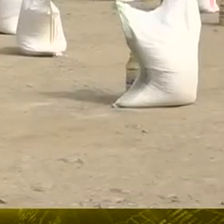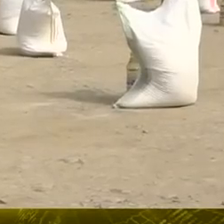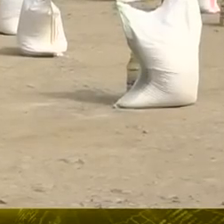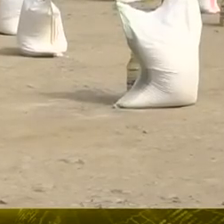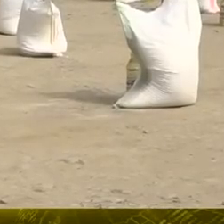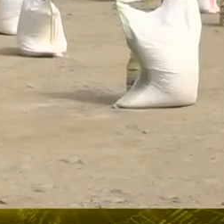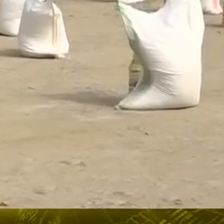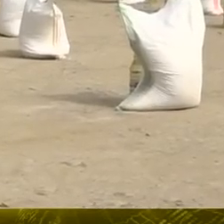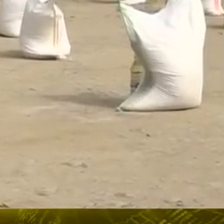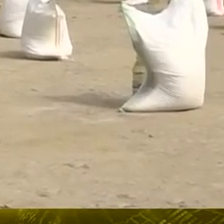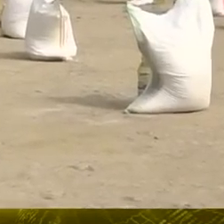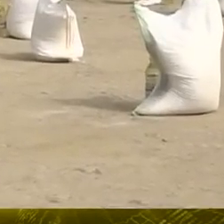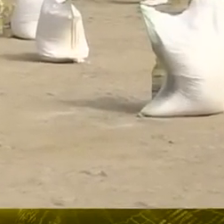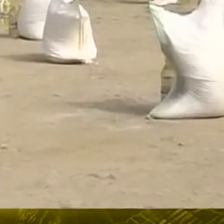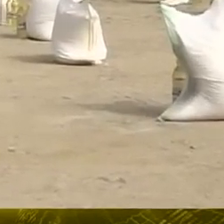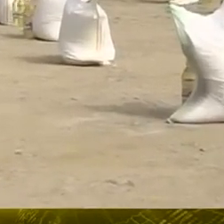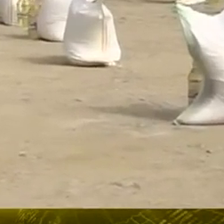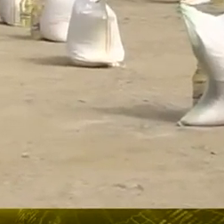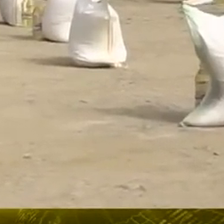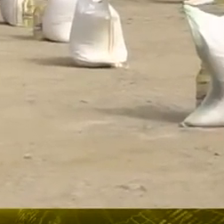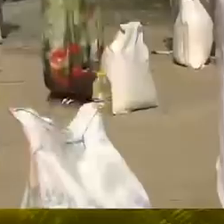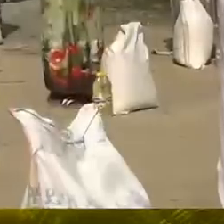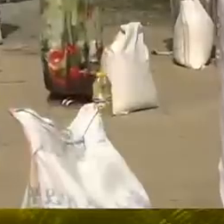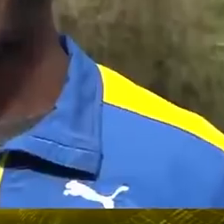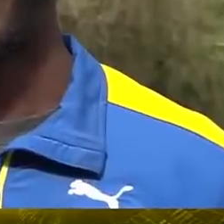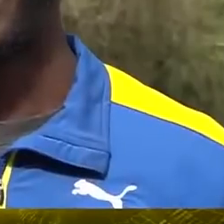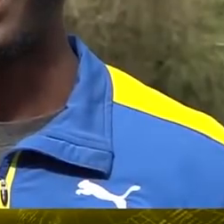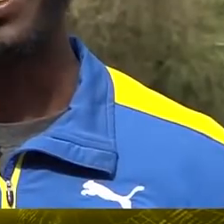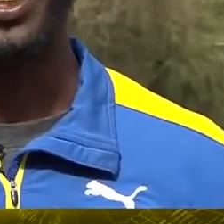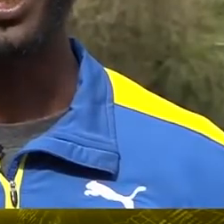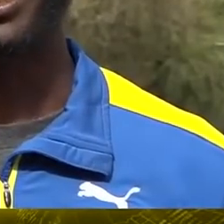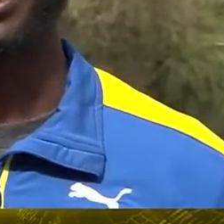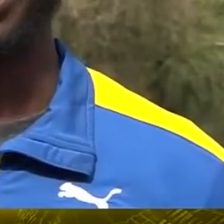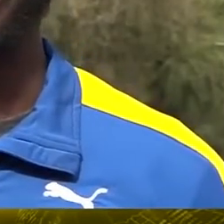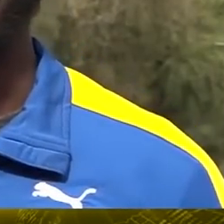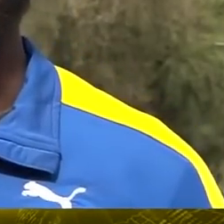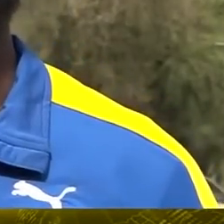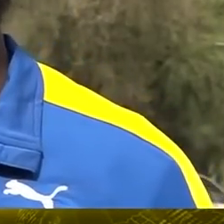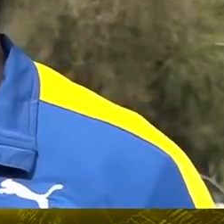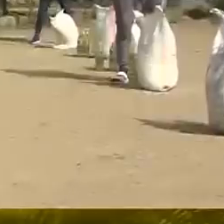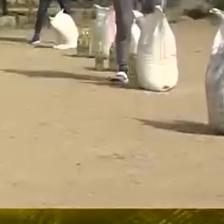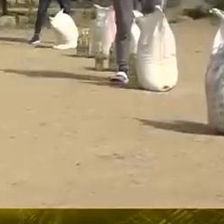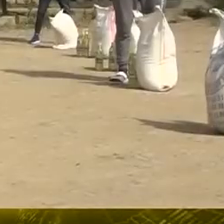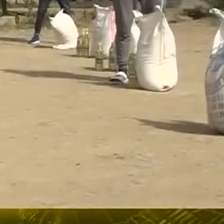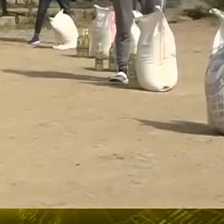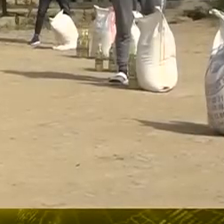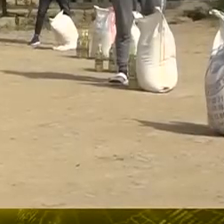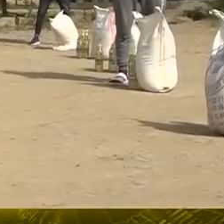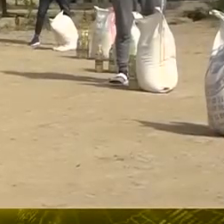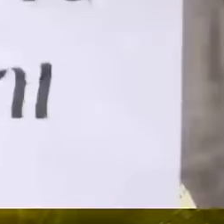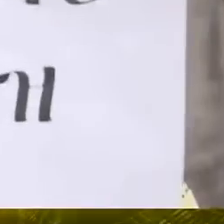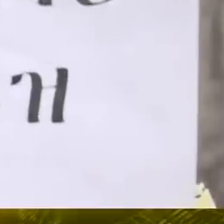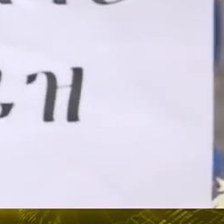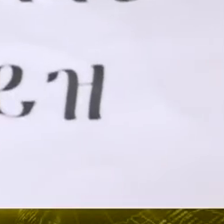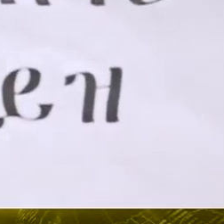ياو بزعب بكن فتاري محبتي يعني او تنكاغا ياو كل